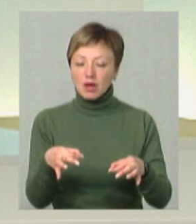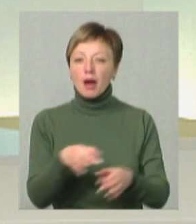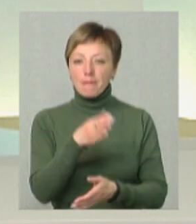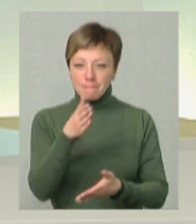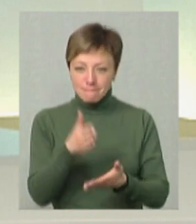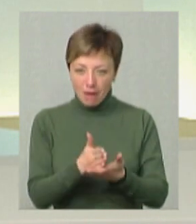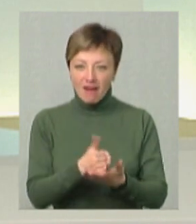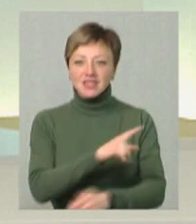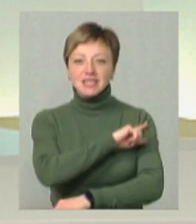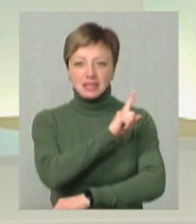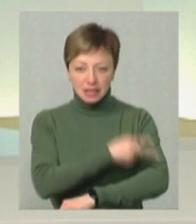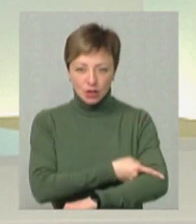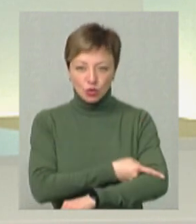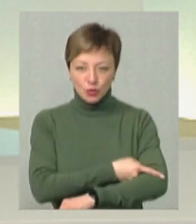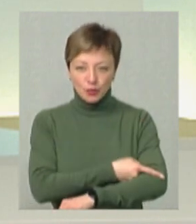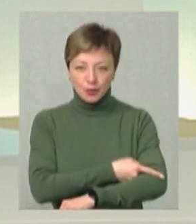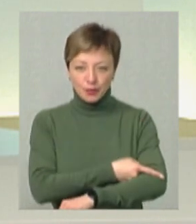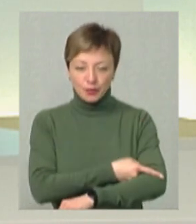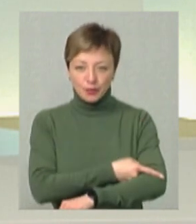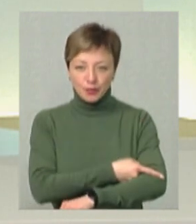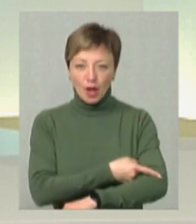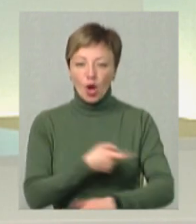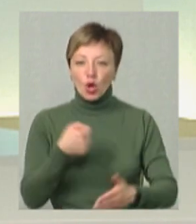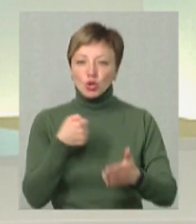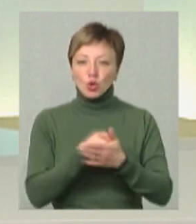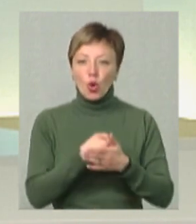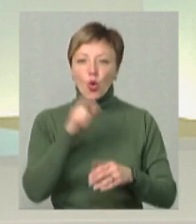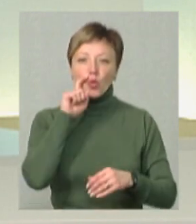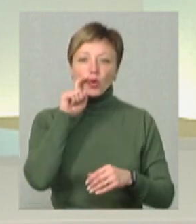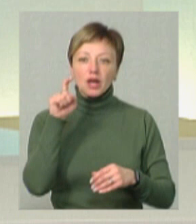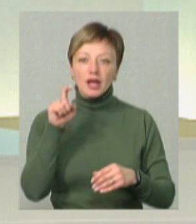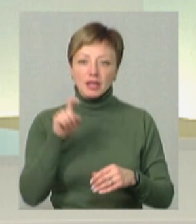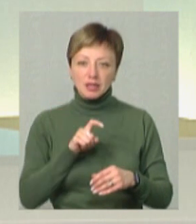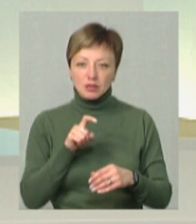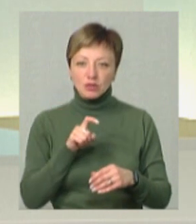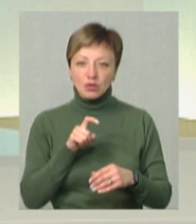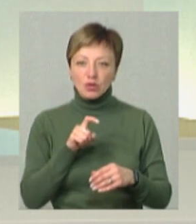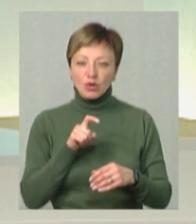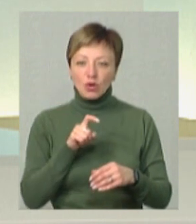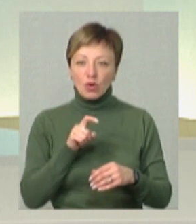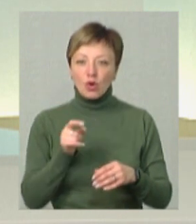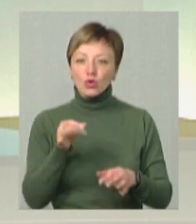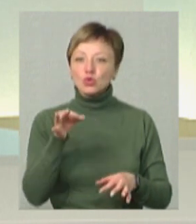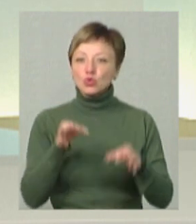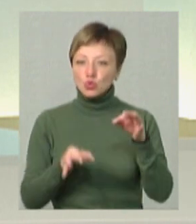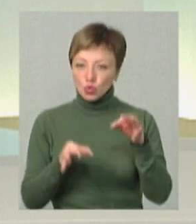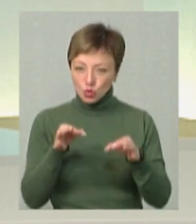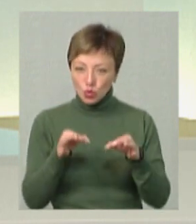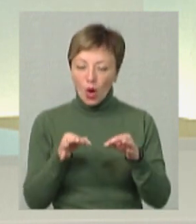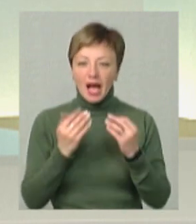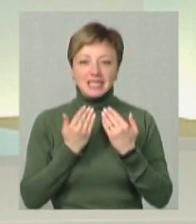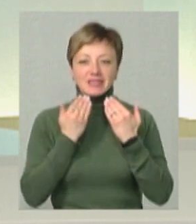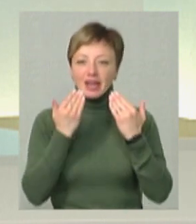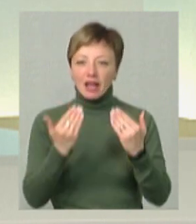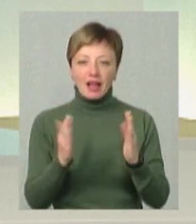мав силу до українського копного суду зверталися не